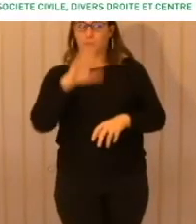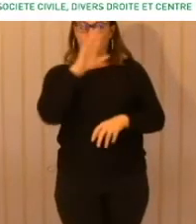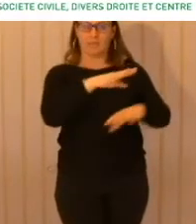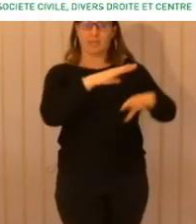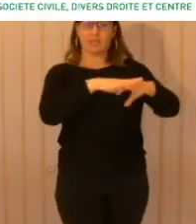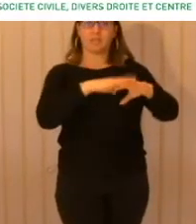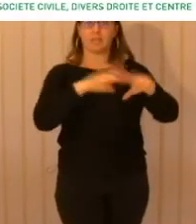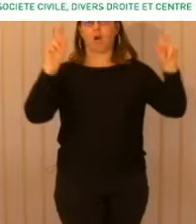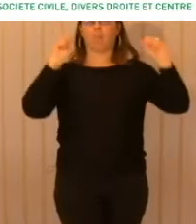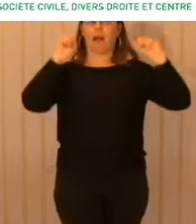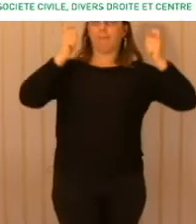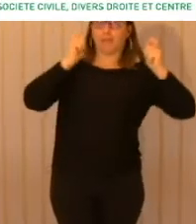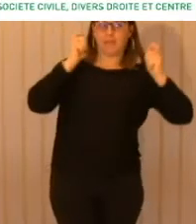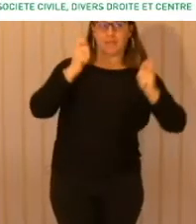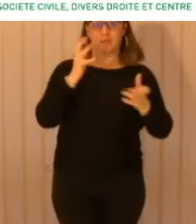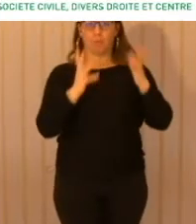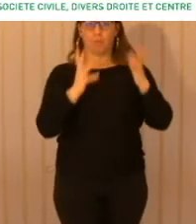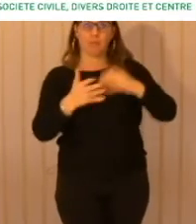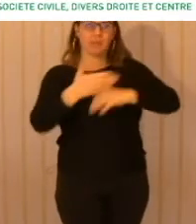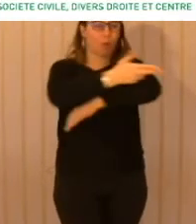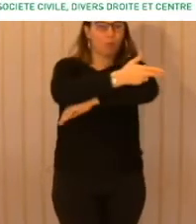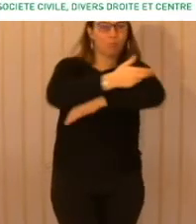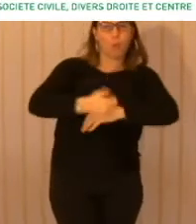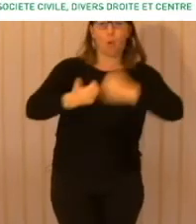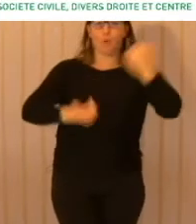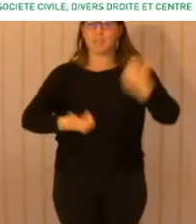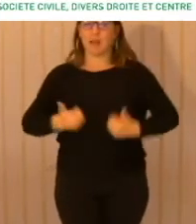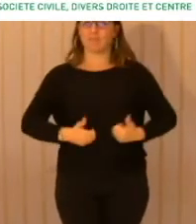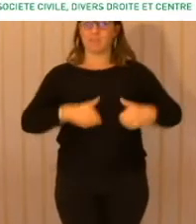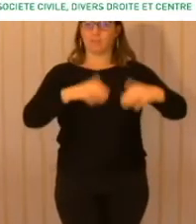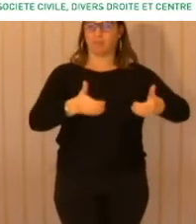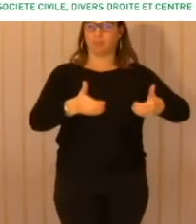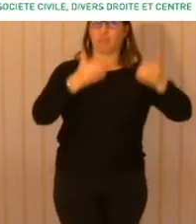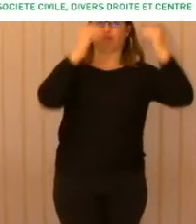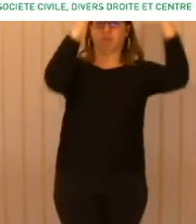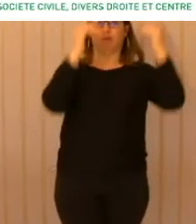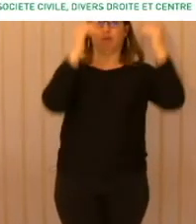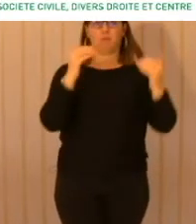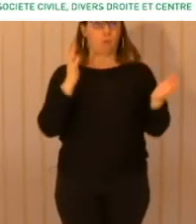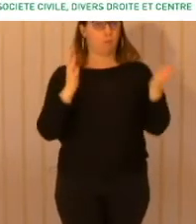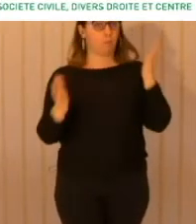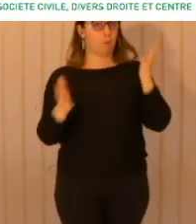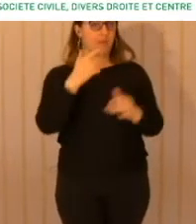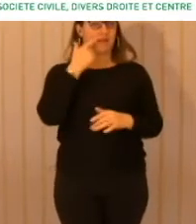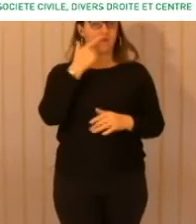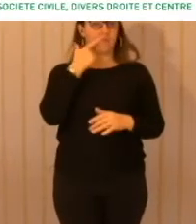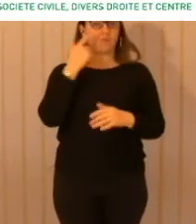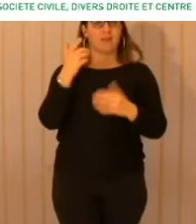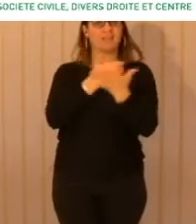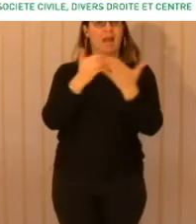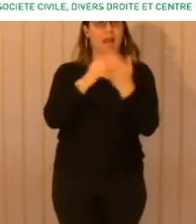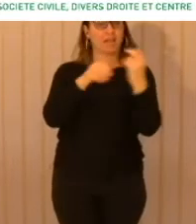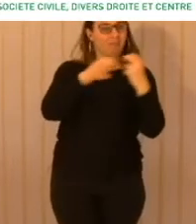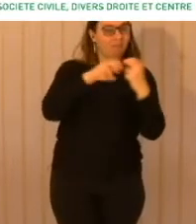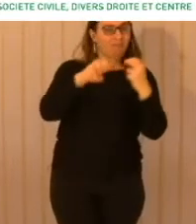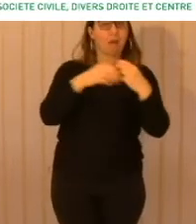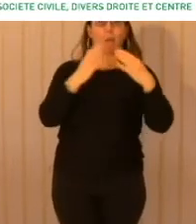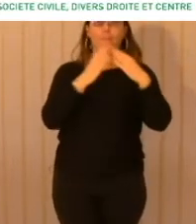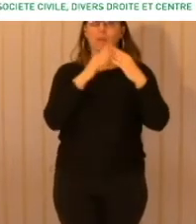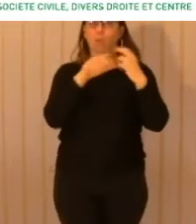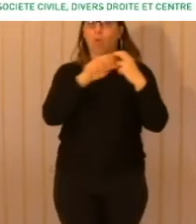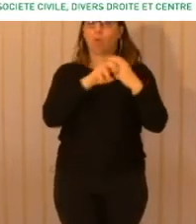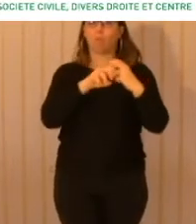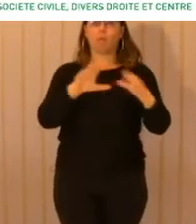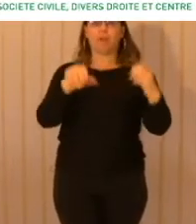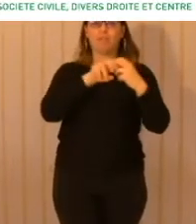qu'elle devienne une cité de bureau avec des services installés qui permettent aux salariés une plus grande proximité avec leur propre domicile afin de